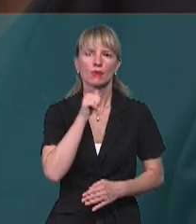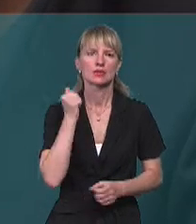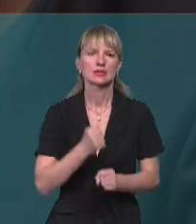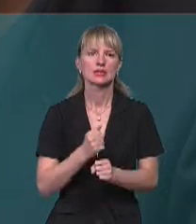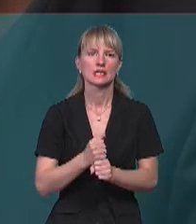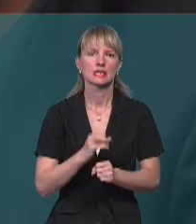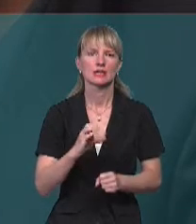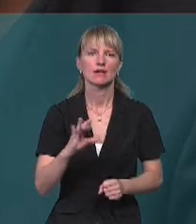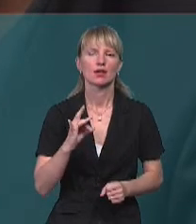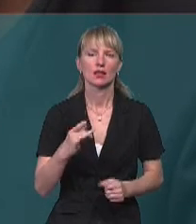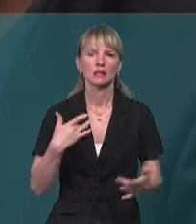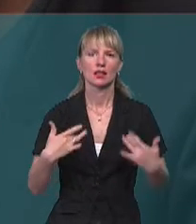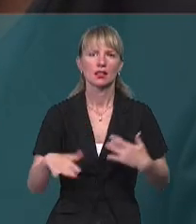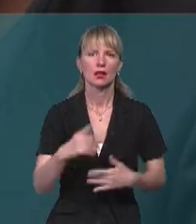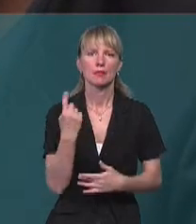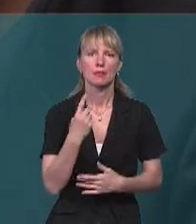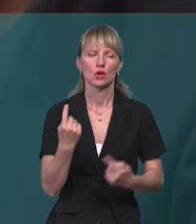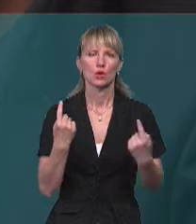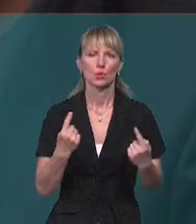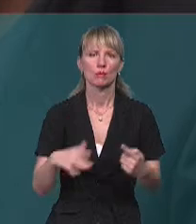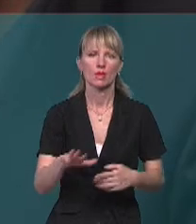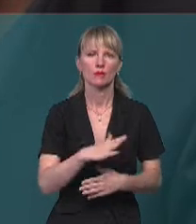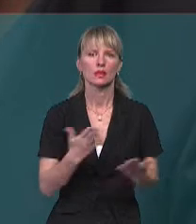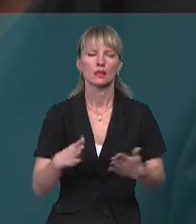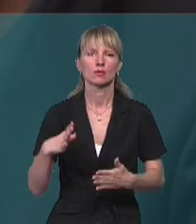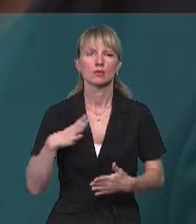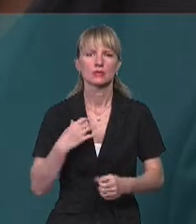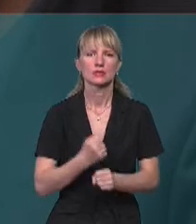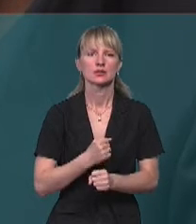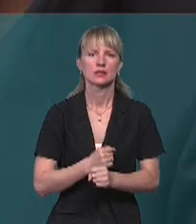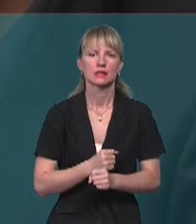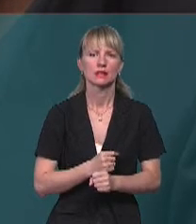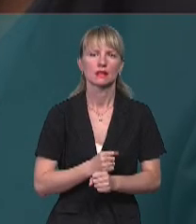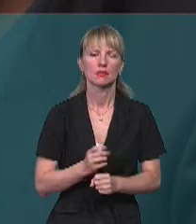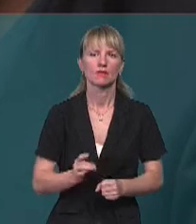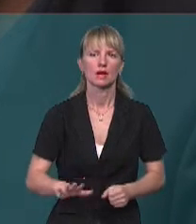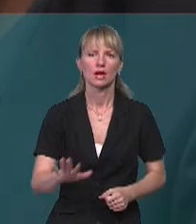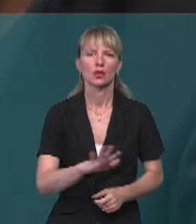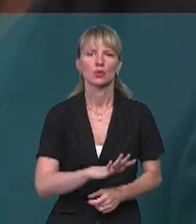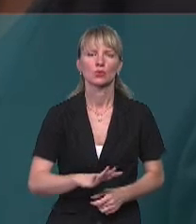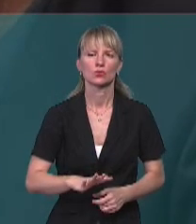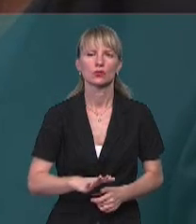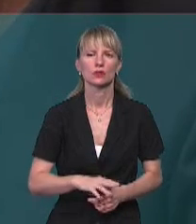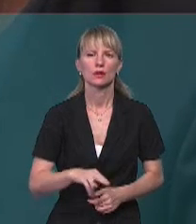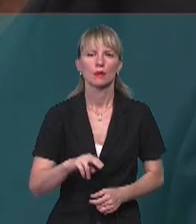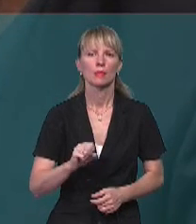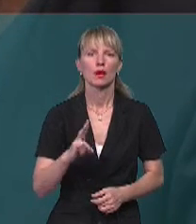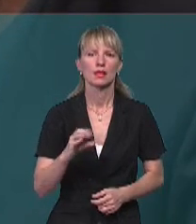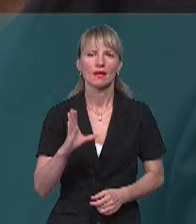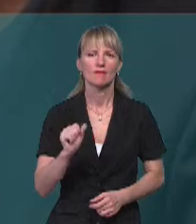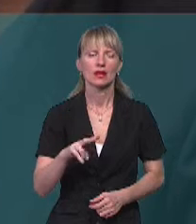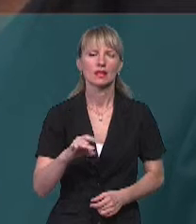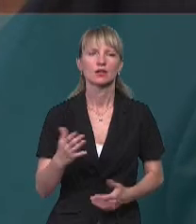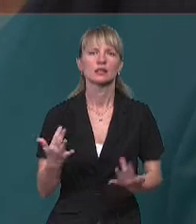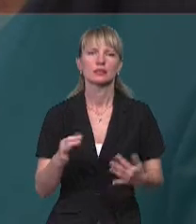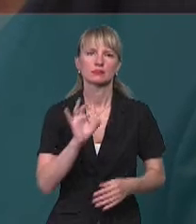сквер театральний. Це перший крупний об'єкт, який взагалі був зроблений, здан в районі. Пане Валерію, чи